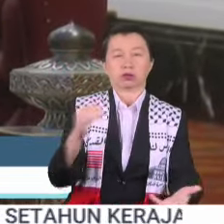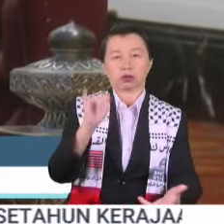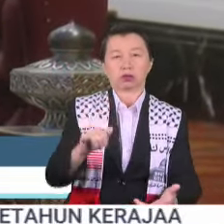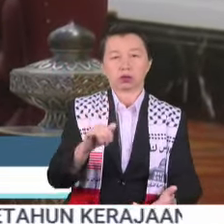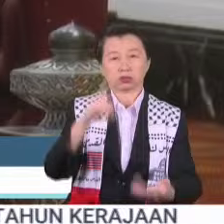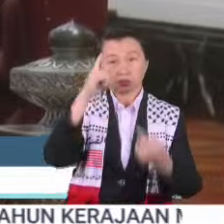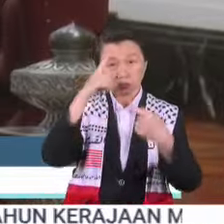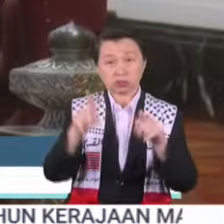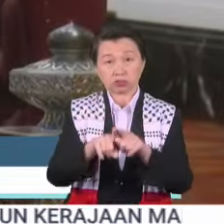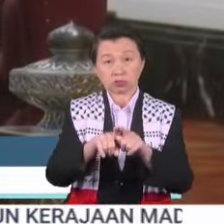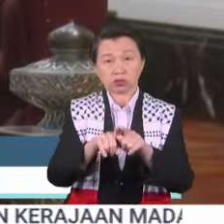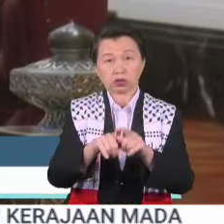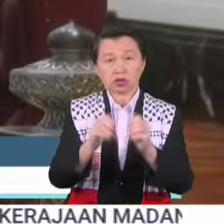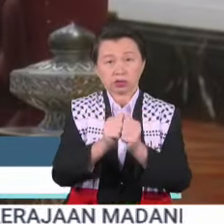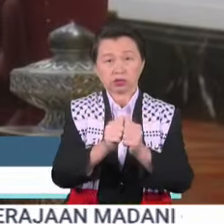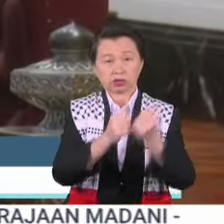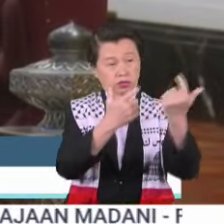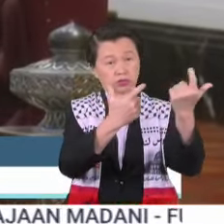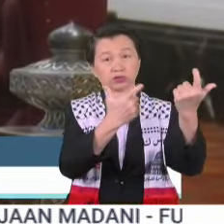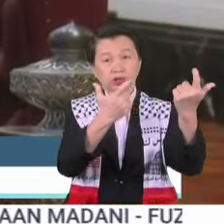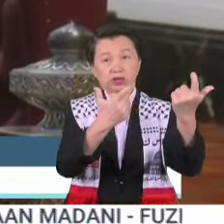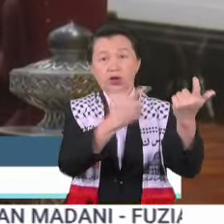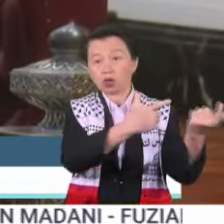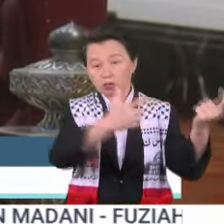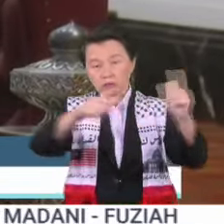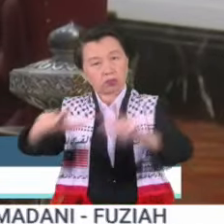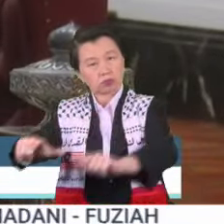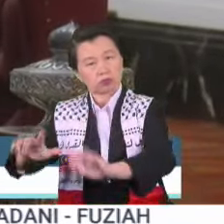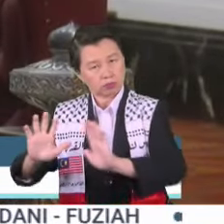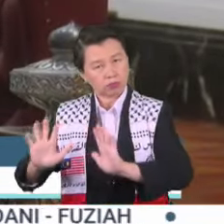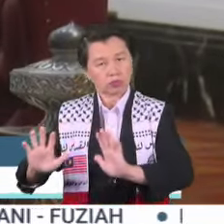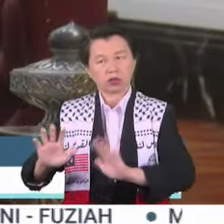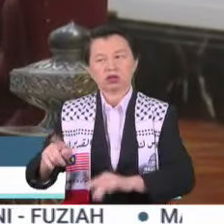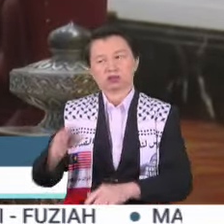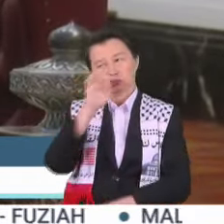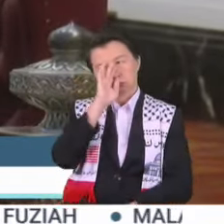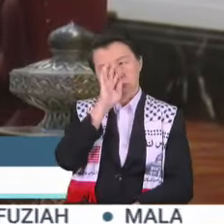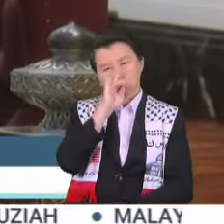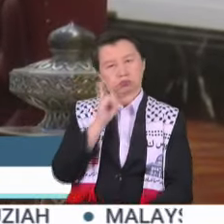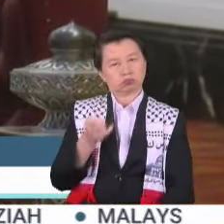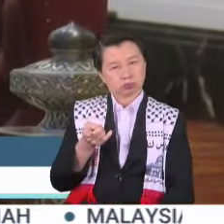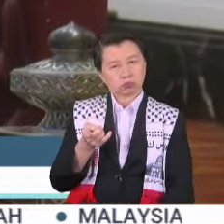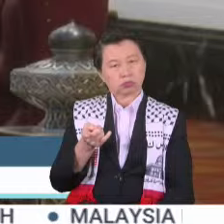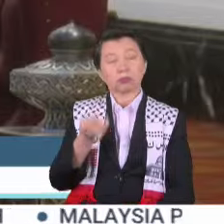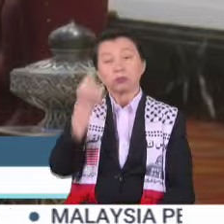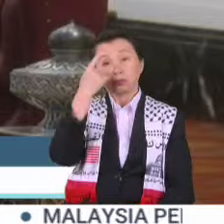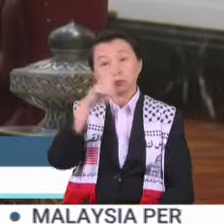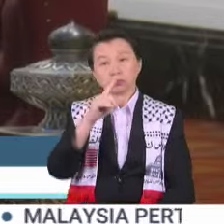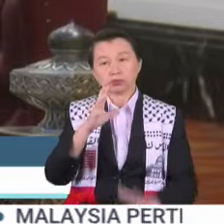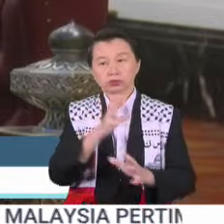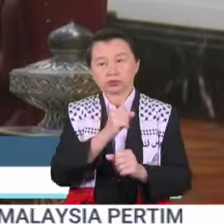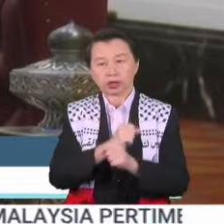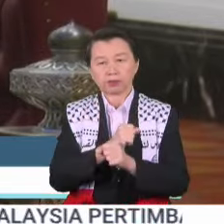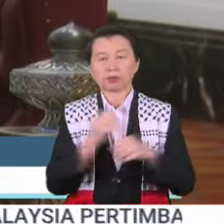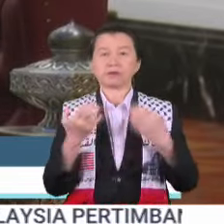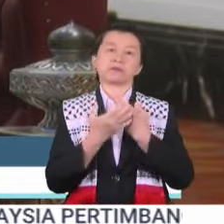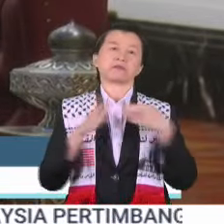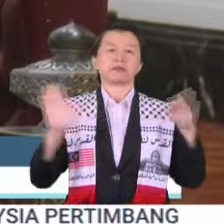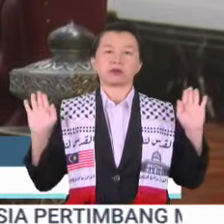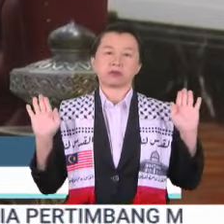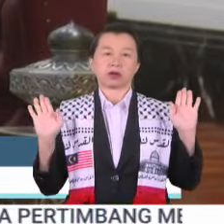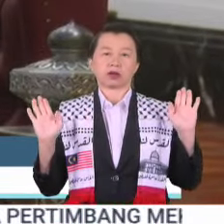yang bersetuju dengan gencatan senjata hanya muslihat untuk mendapatkan